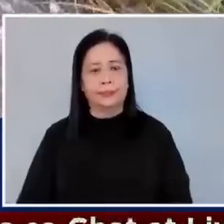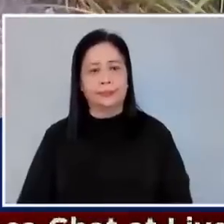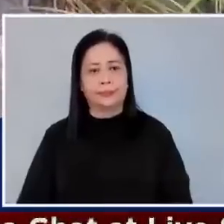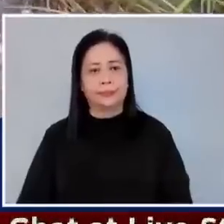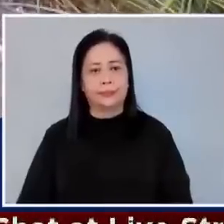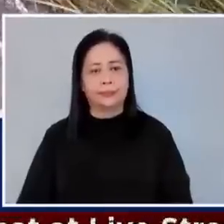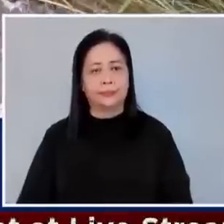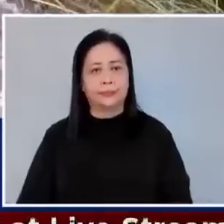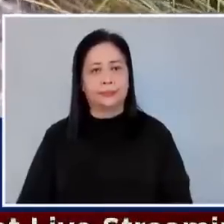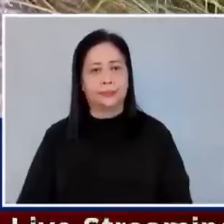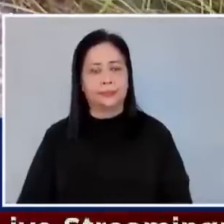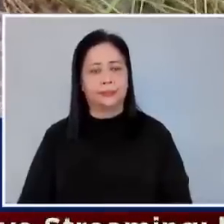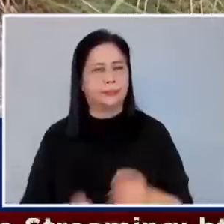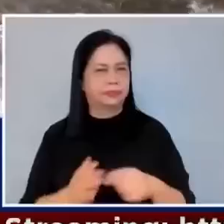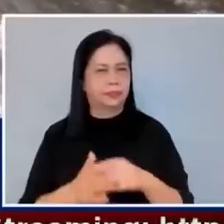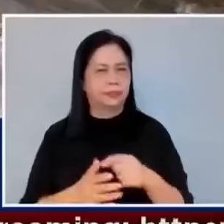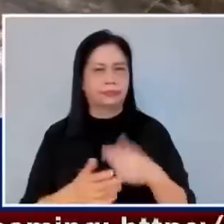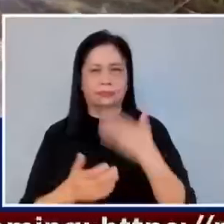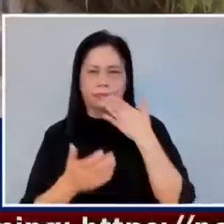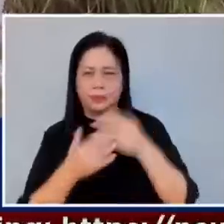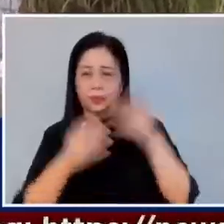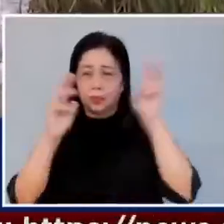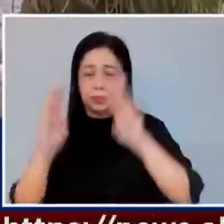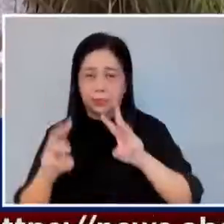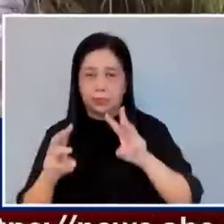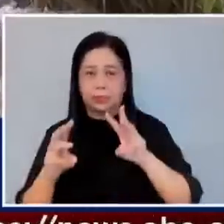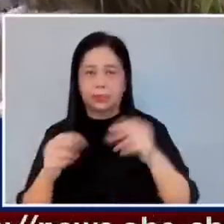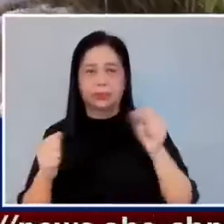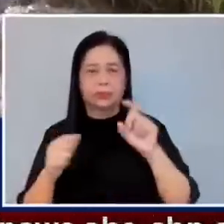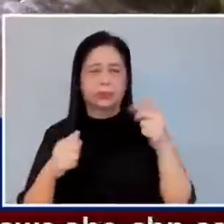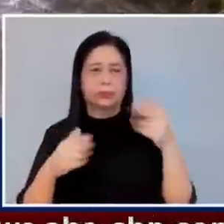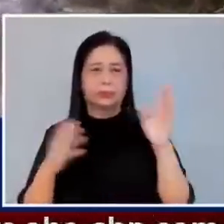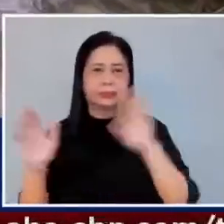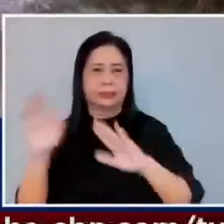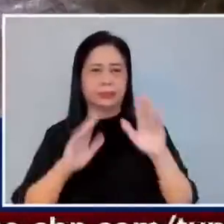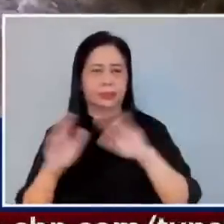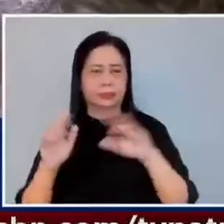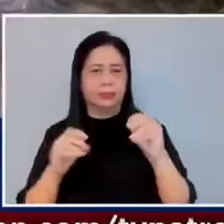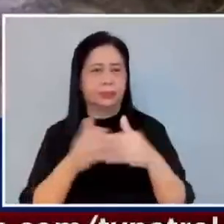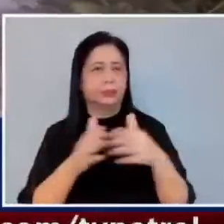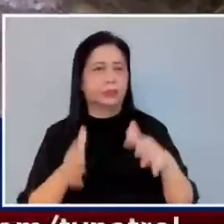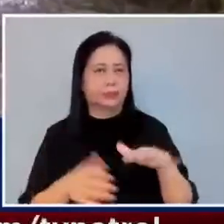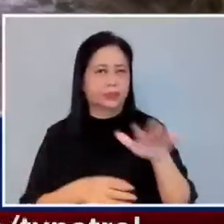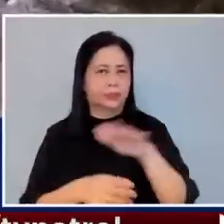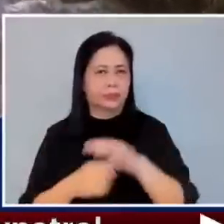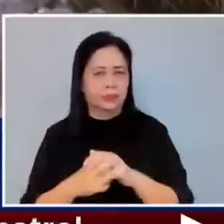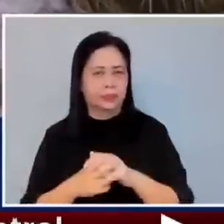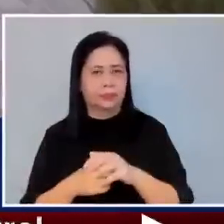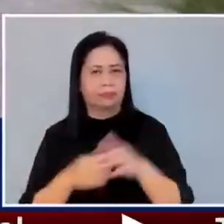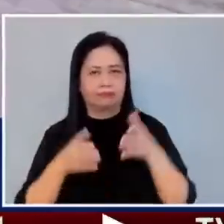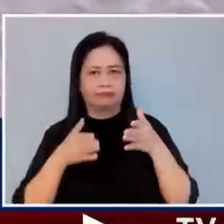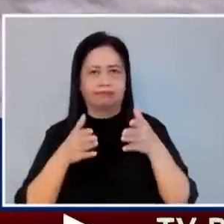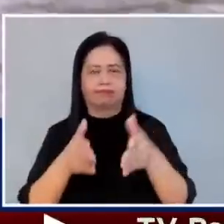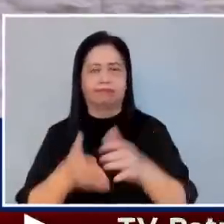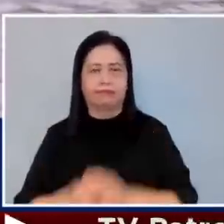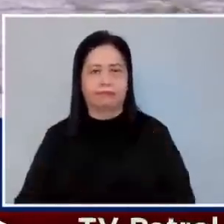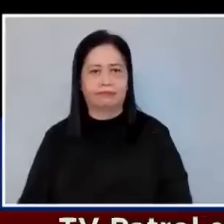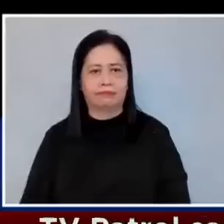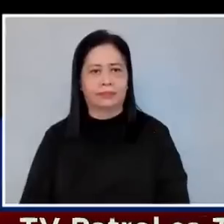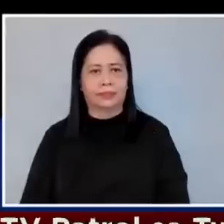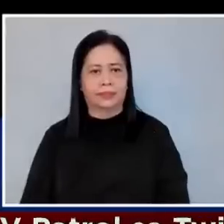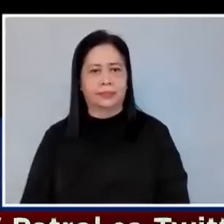Sa mga araw na masungit ang panahon, kalaban naman ng mga guro at estudyante ang daan.